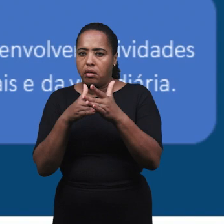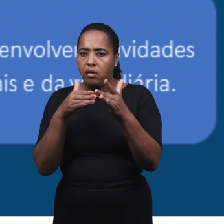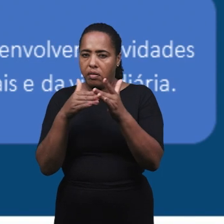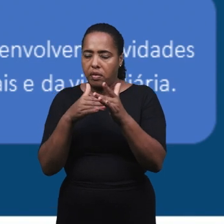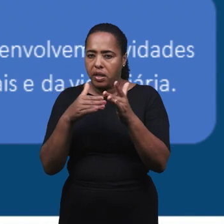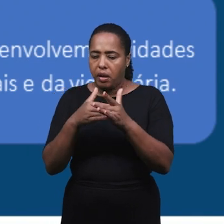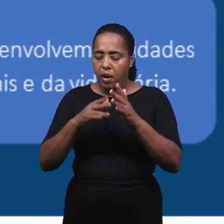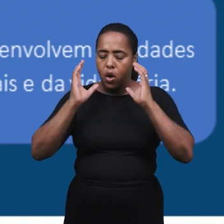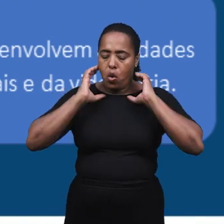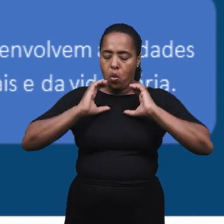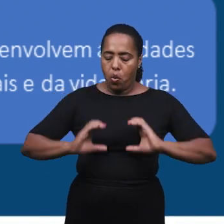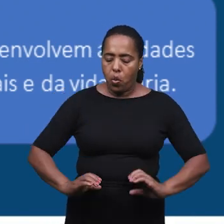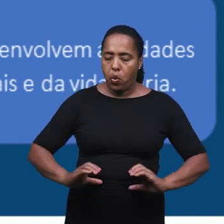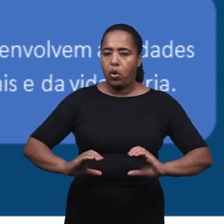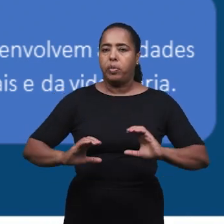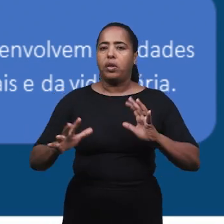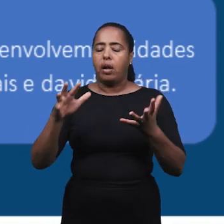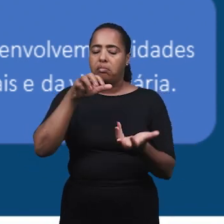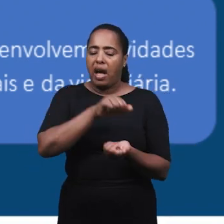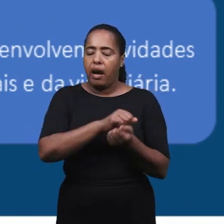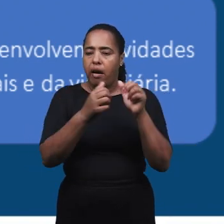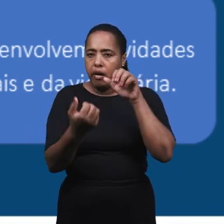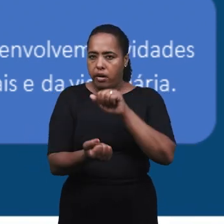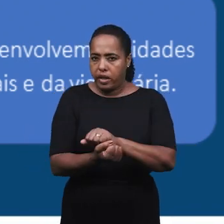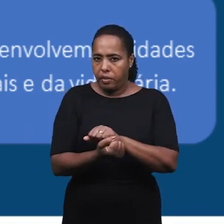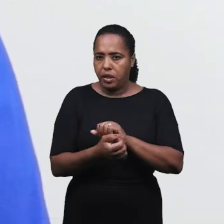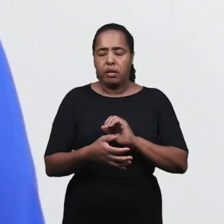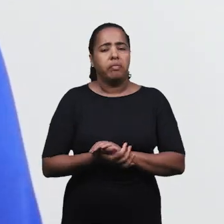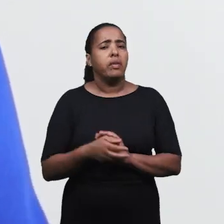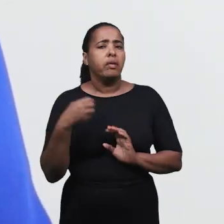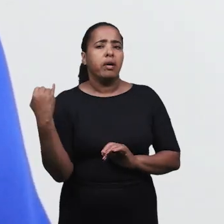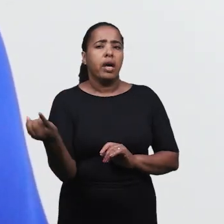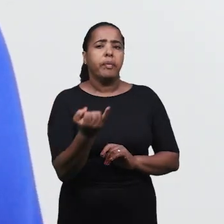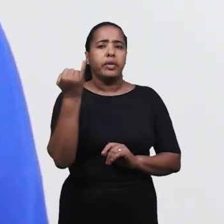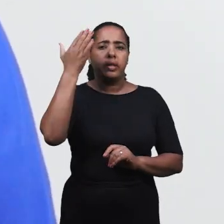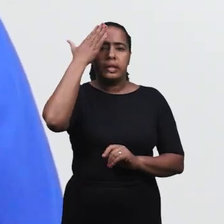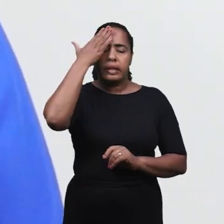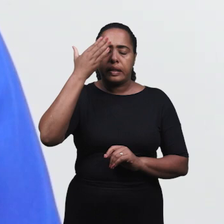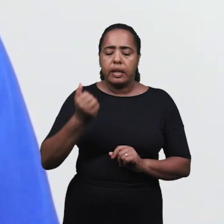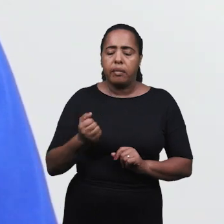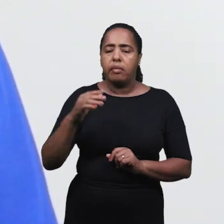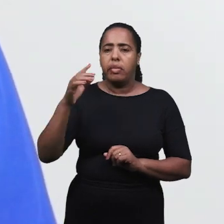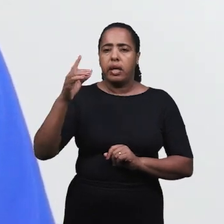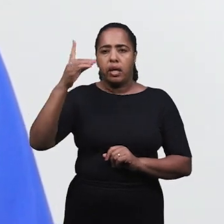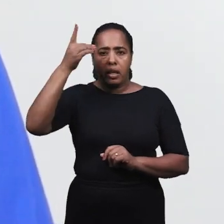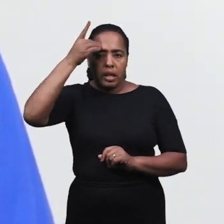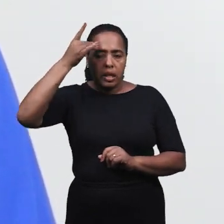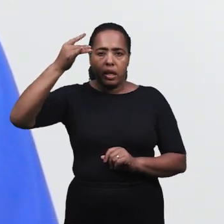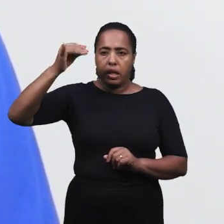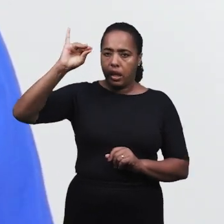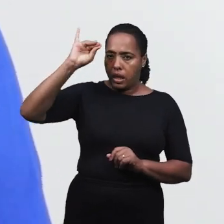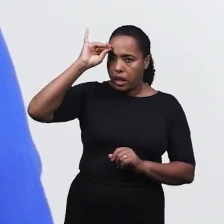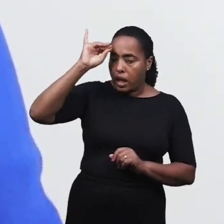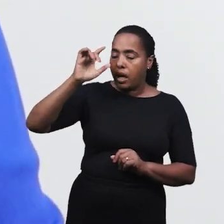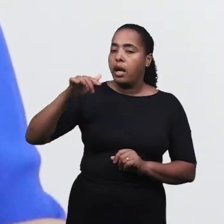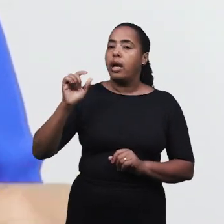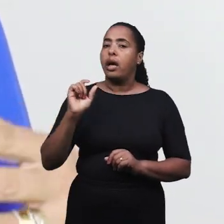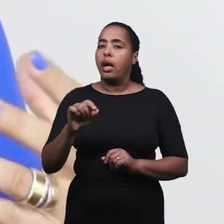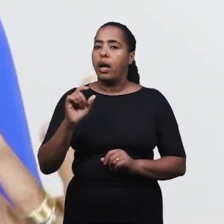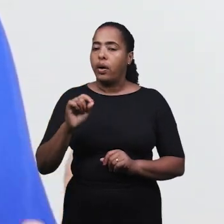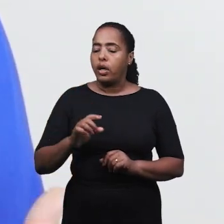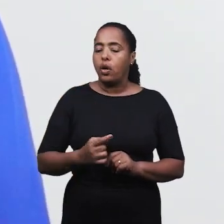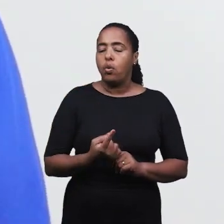qui résulte en limitation dans la capacité intellectuelle. C'est quoi important de savoir sur les déficiences